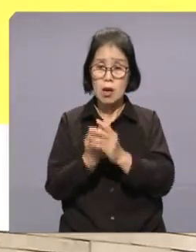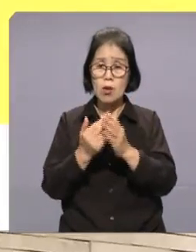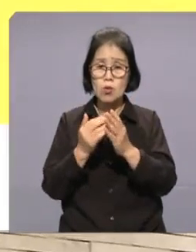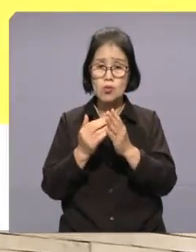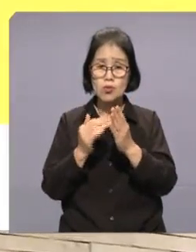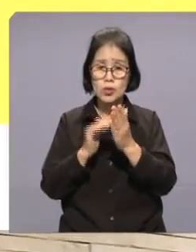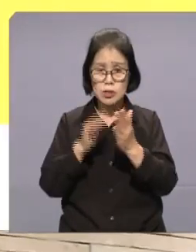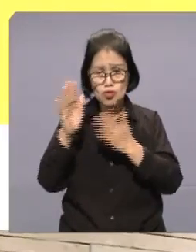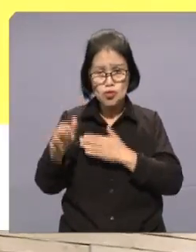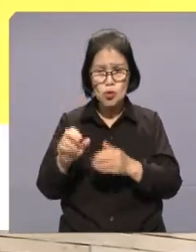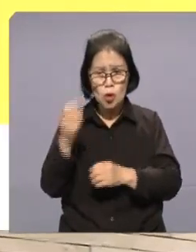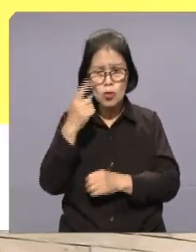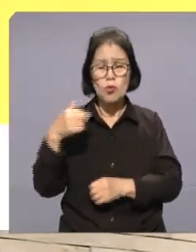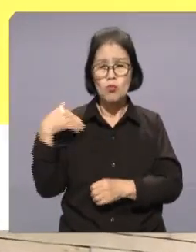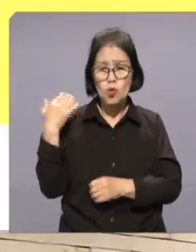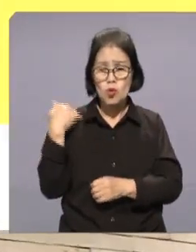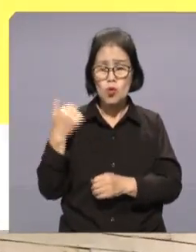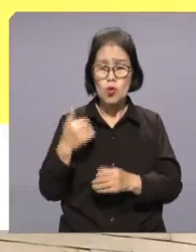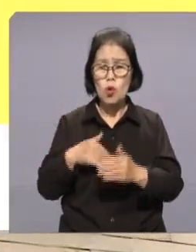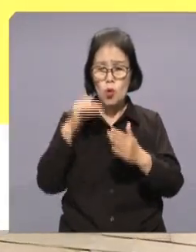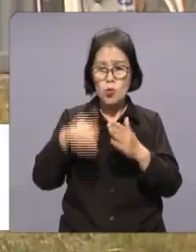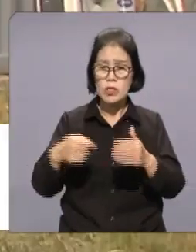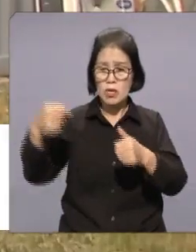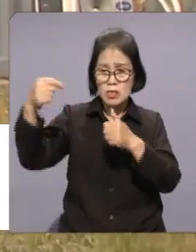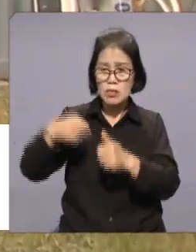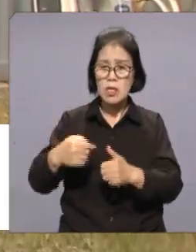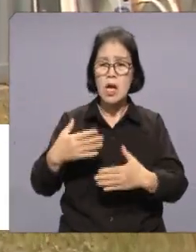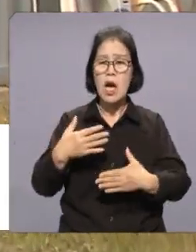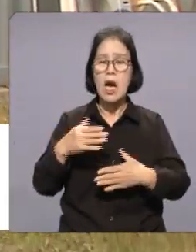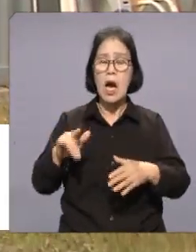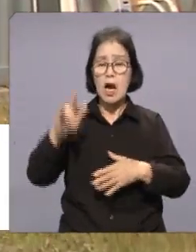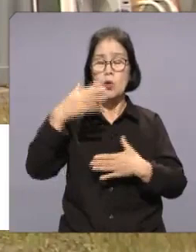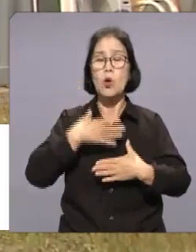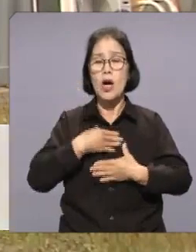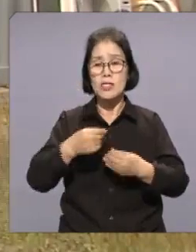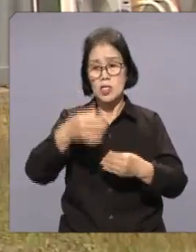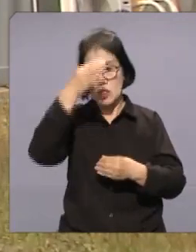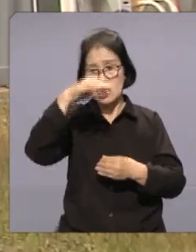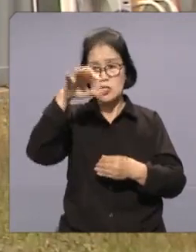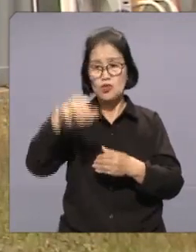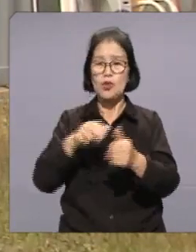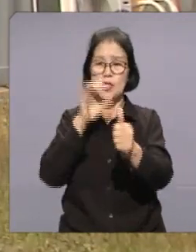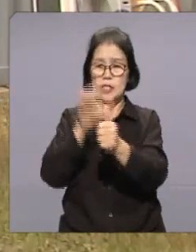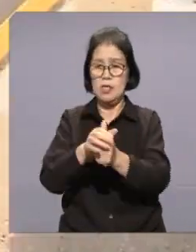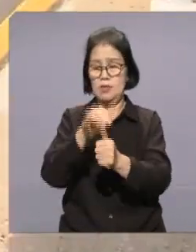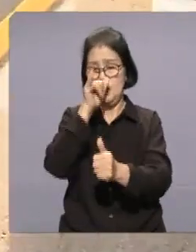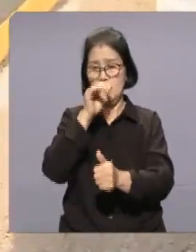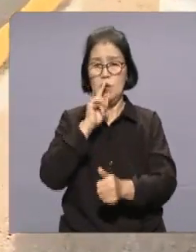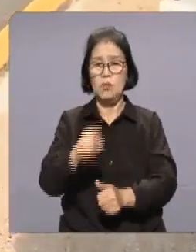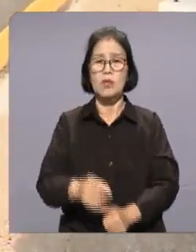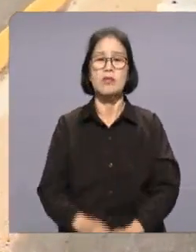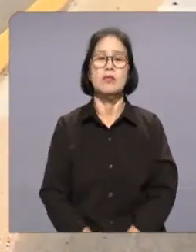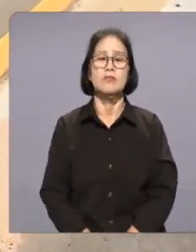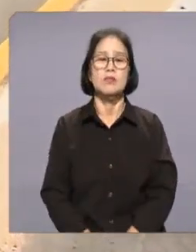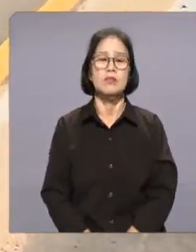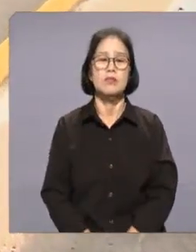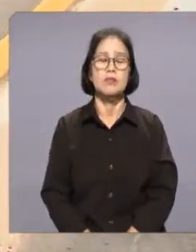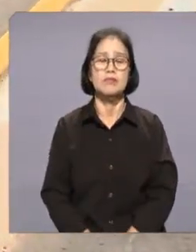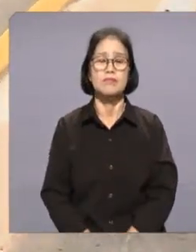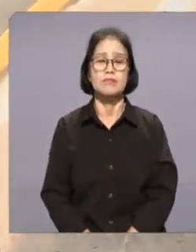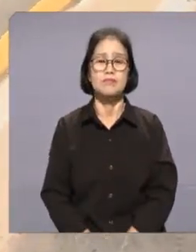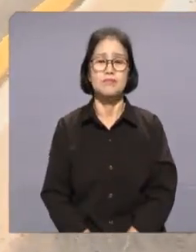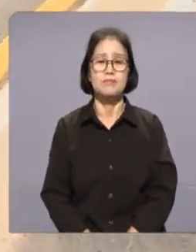원인을 파악하지 않고 공사를 지시한 항공안전기술원에 기책 사유가 있다고 주장합니다. 또